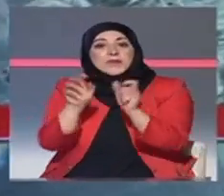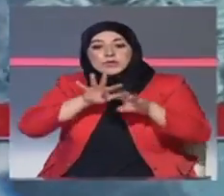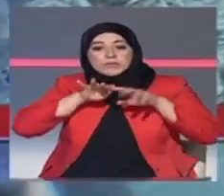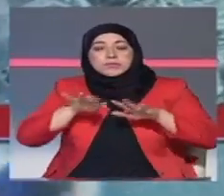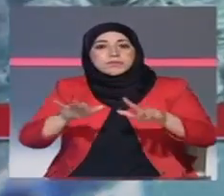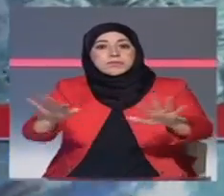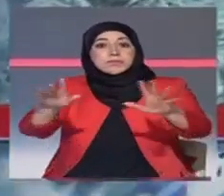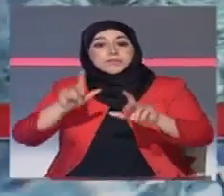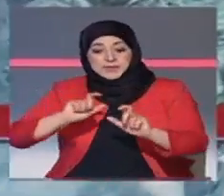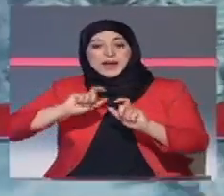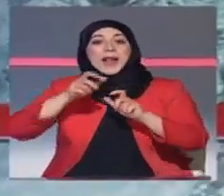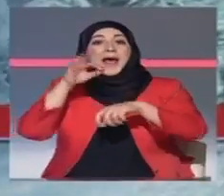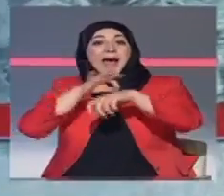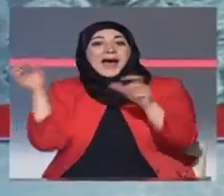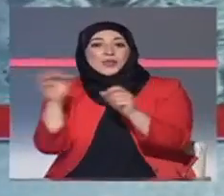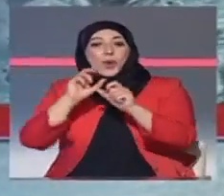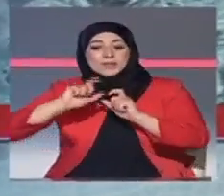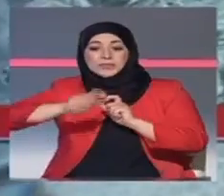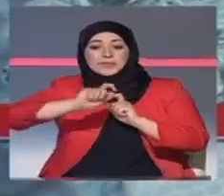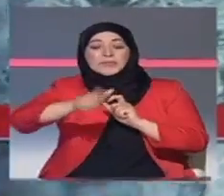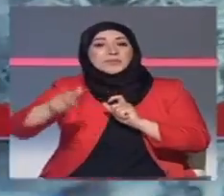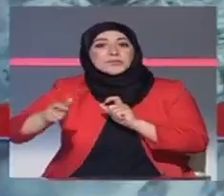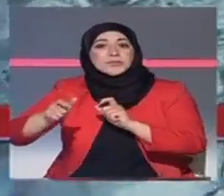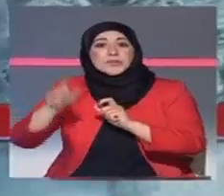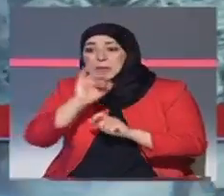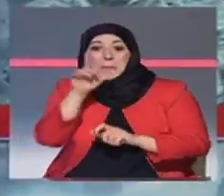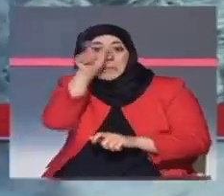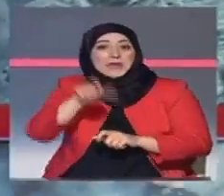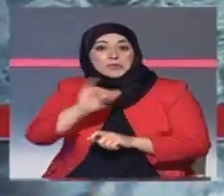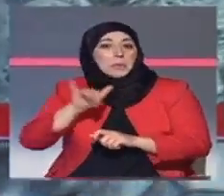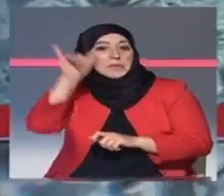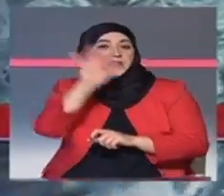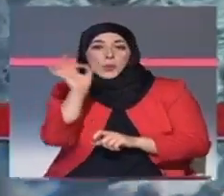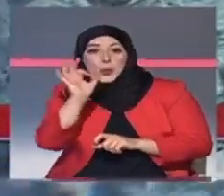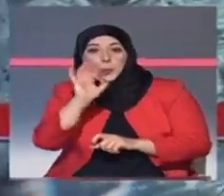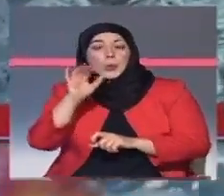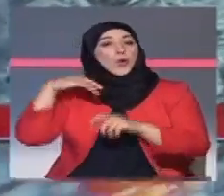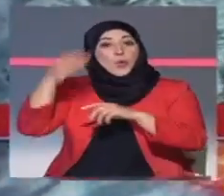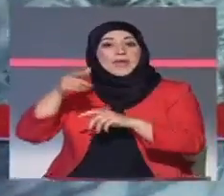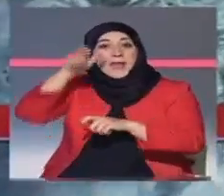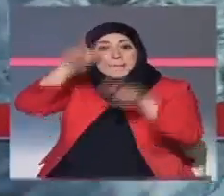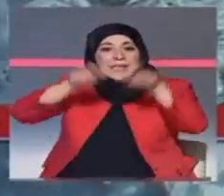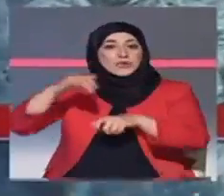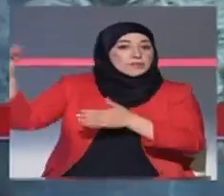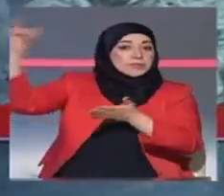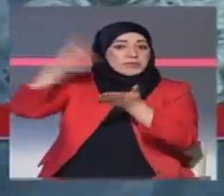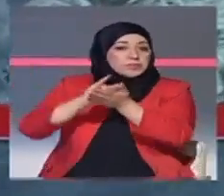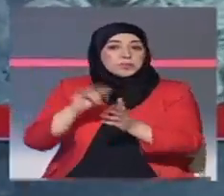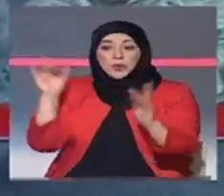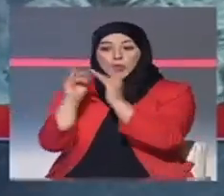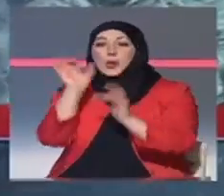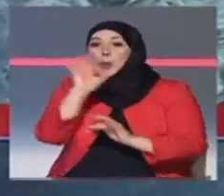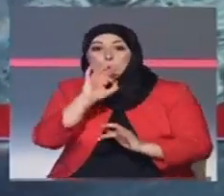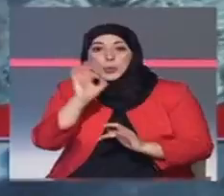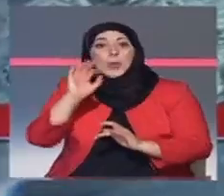العدوى الأفقية تعني أيضا إصابة شخص لم يسافر ولم يختلط بأشخاص كانوا على سفر، ما يعني تعرضه